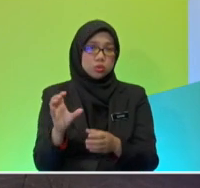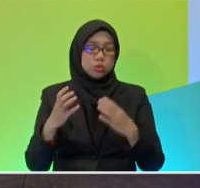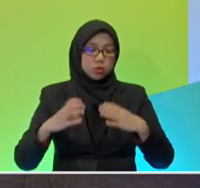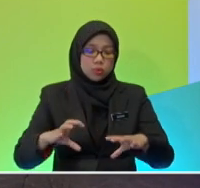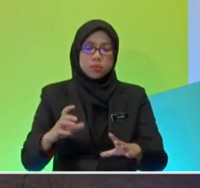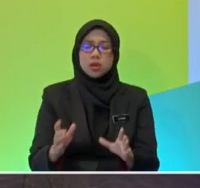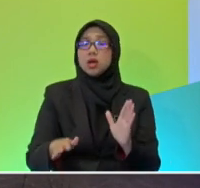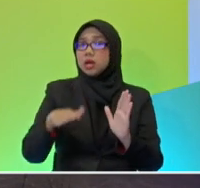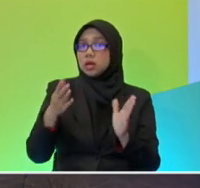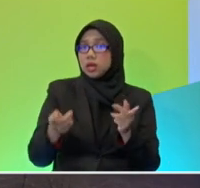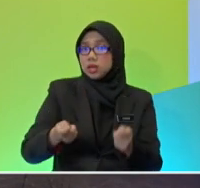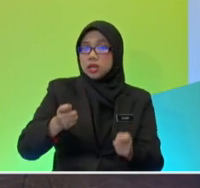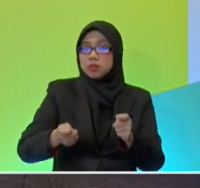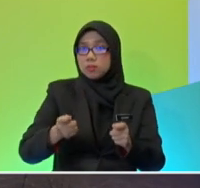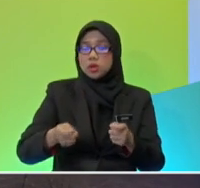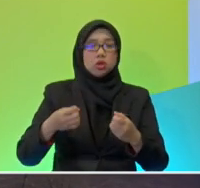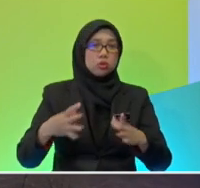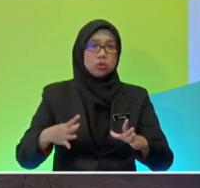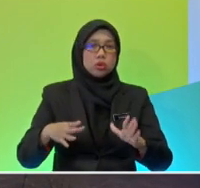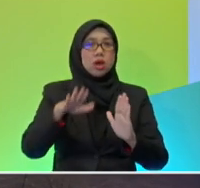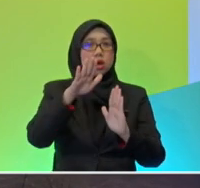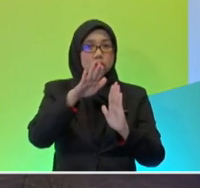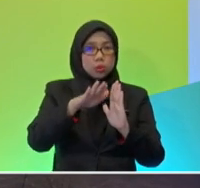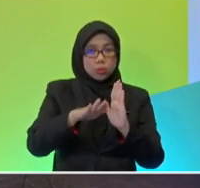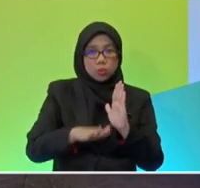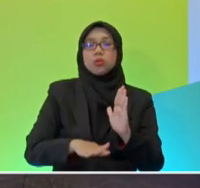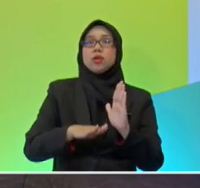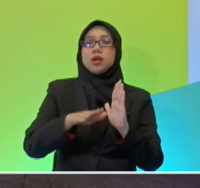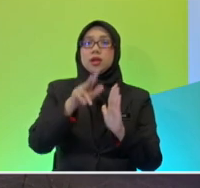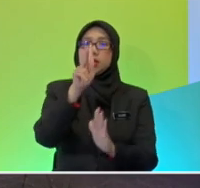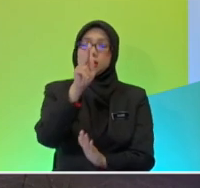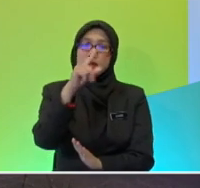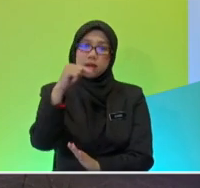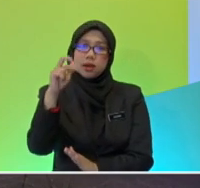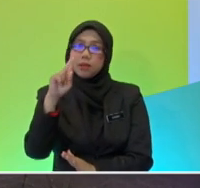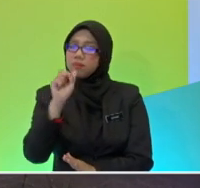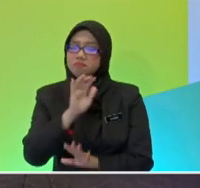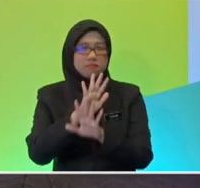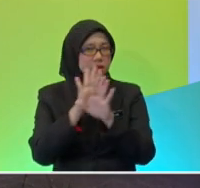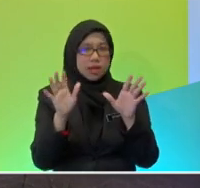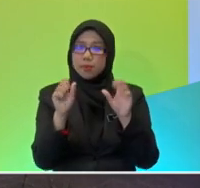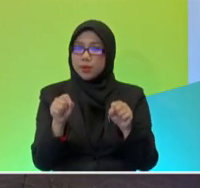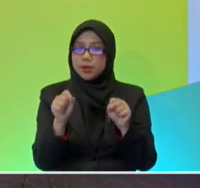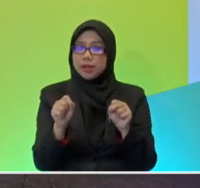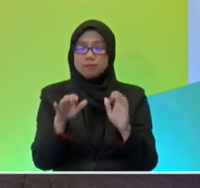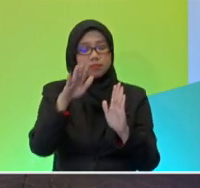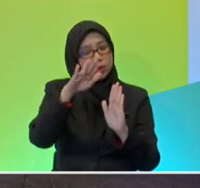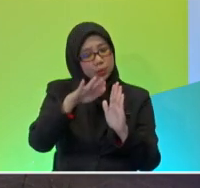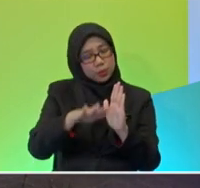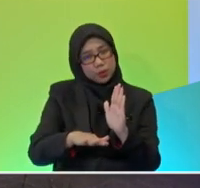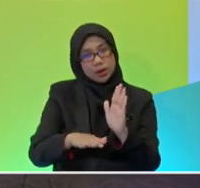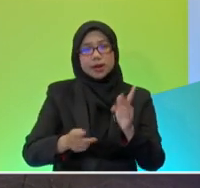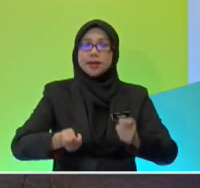gram dikurangkan 10 gram di situ tahu dia menipu tak boleh tidak mengurangkan timbangan tak boleh